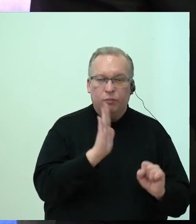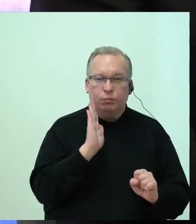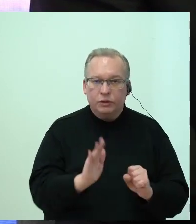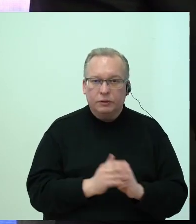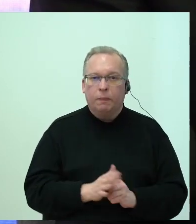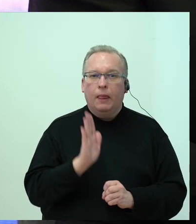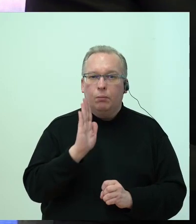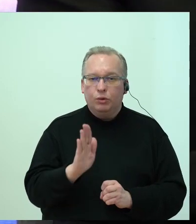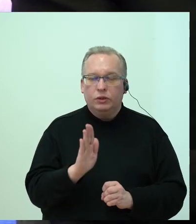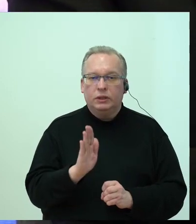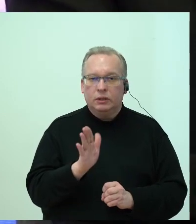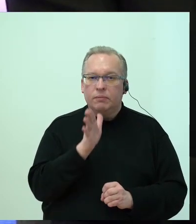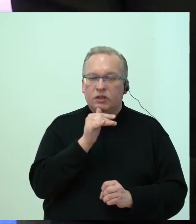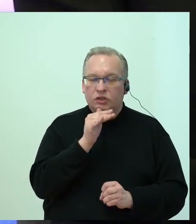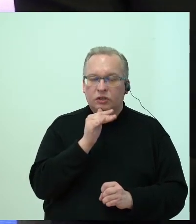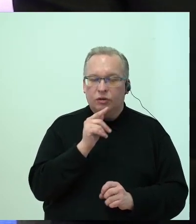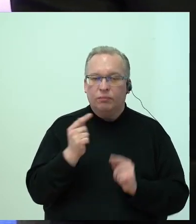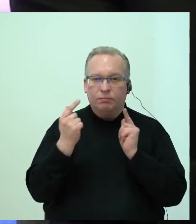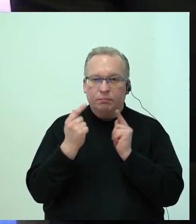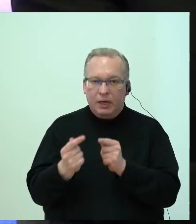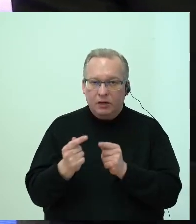baigsis antisemitizmo apraiškos.